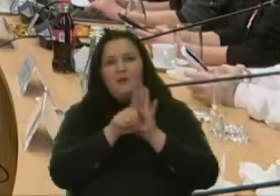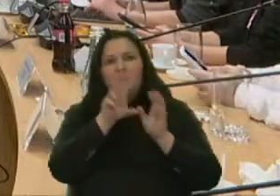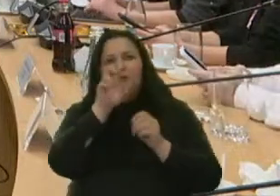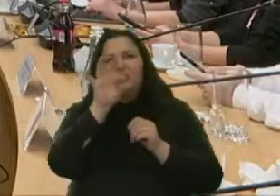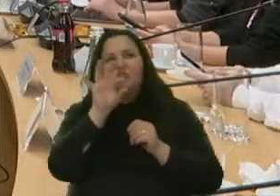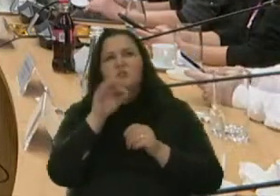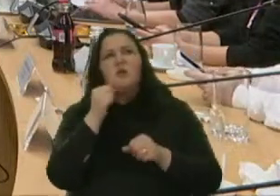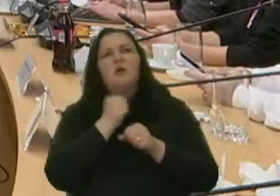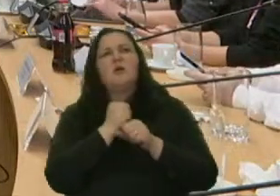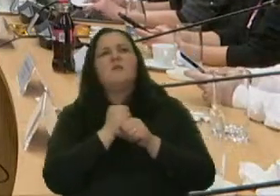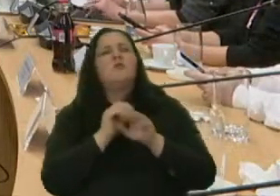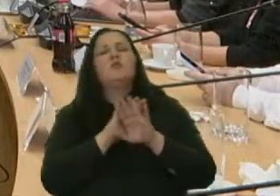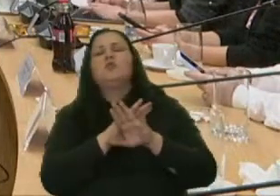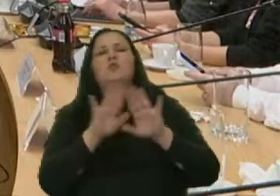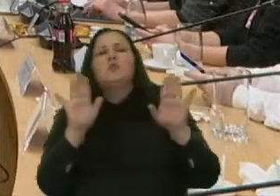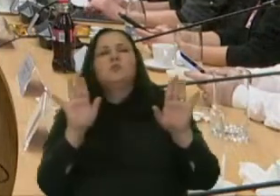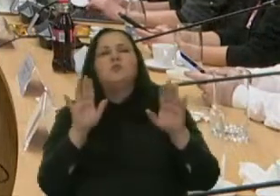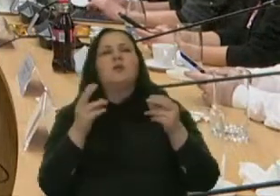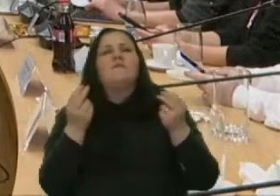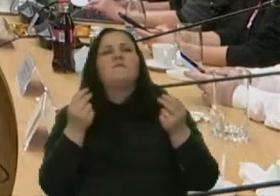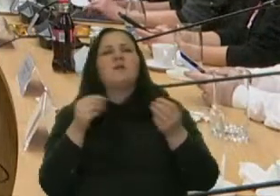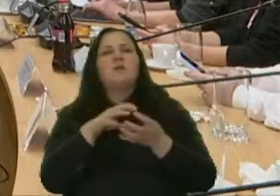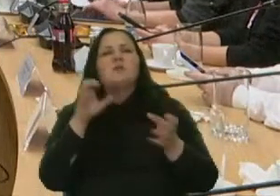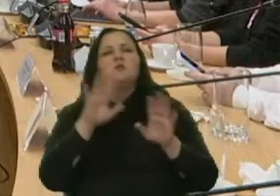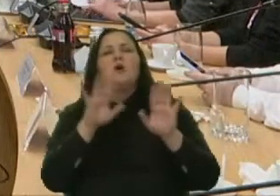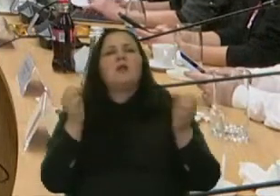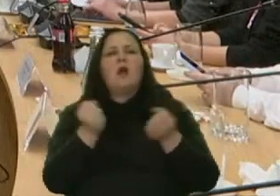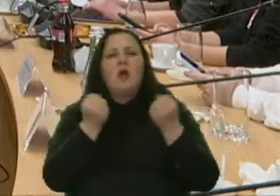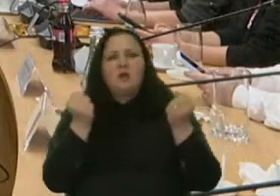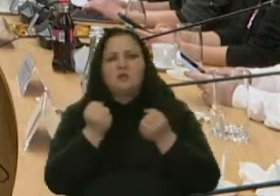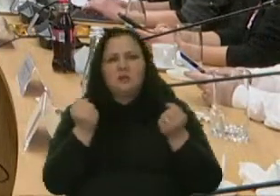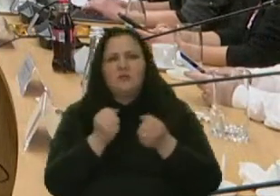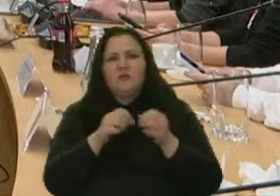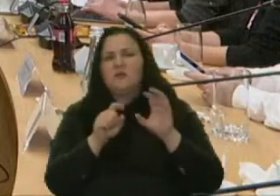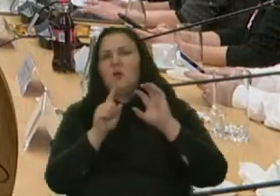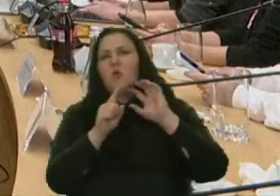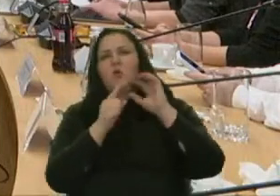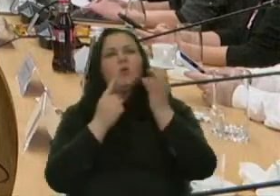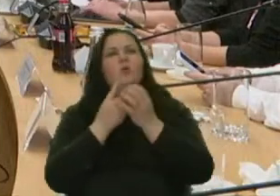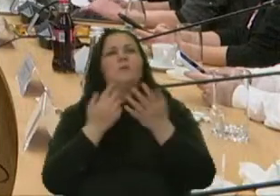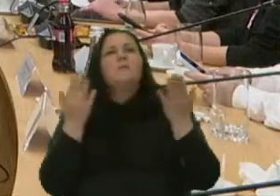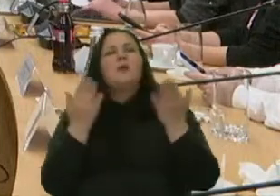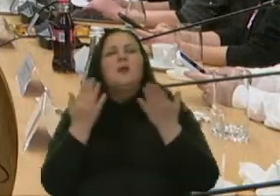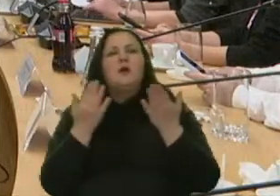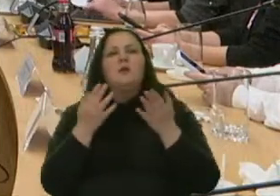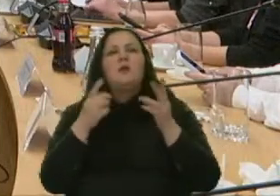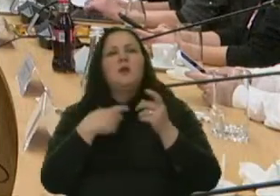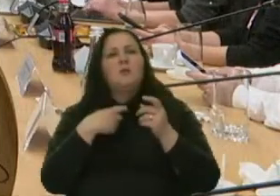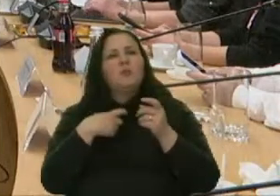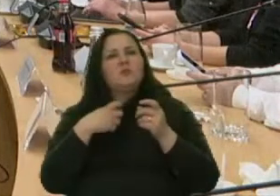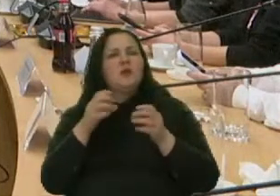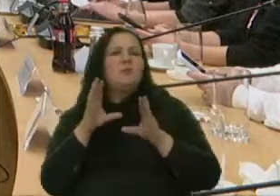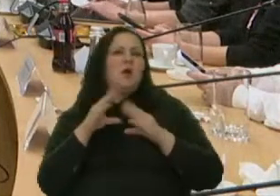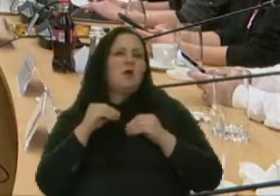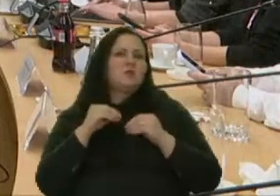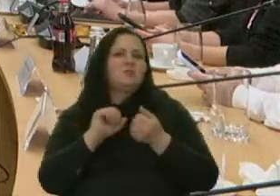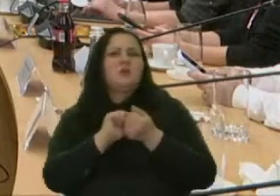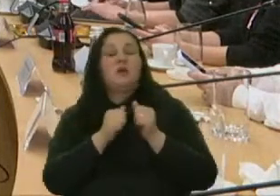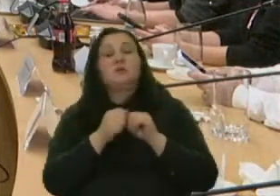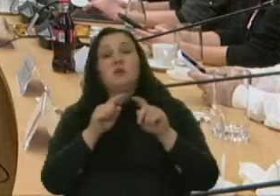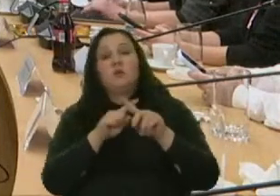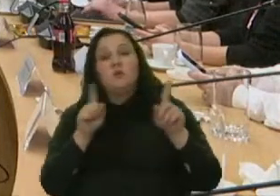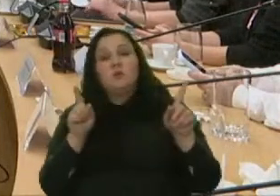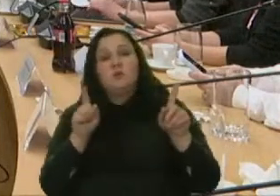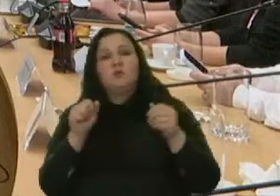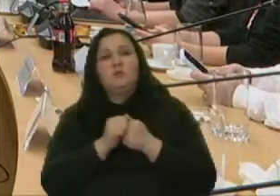acuma nu doar nu finanță doar niște Activități culturale pe care le puteți agrea sau nu unii